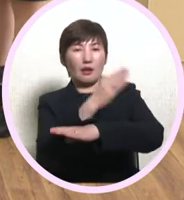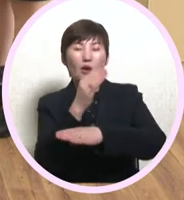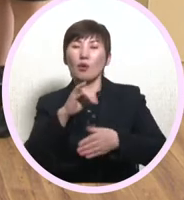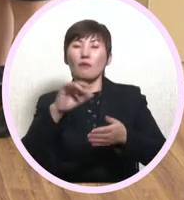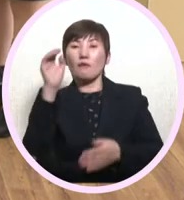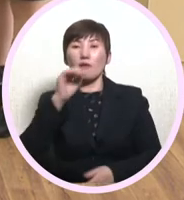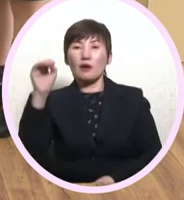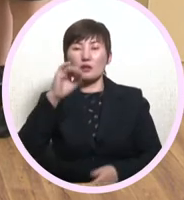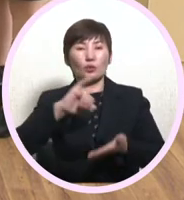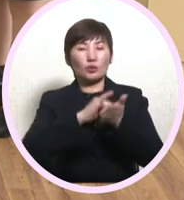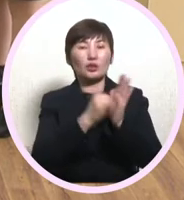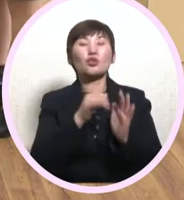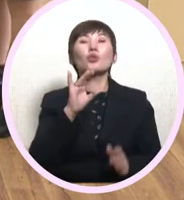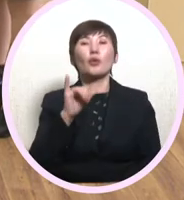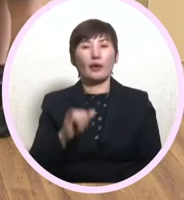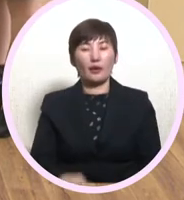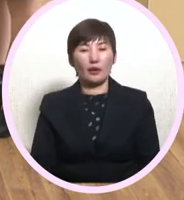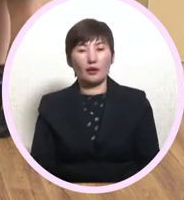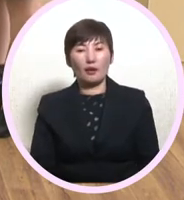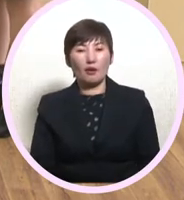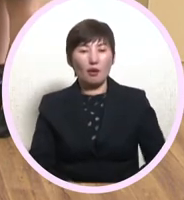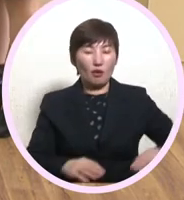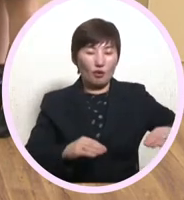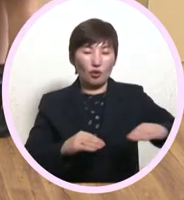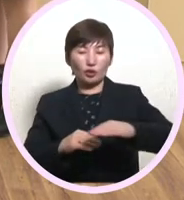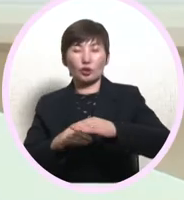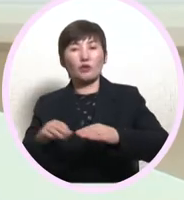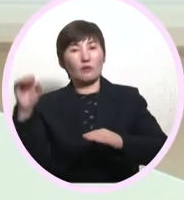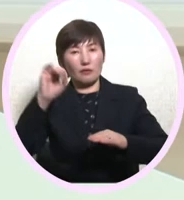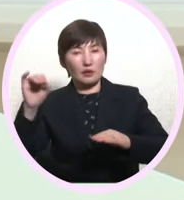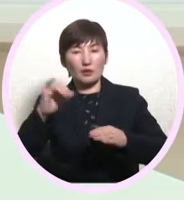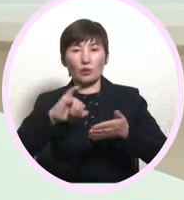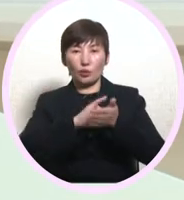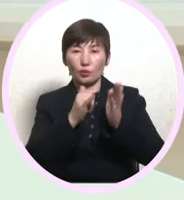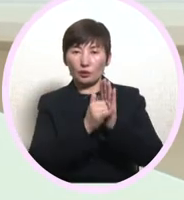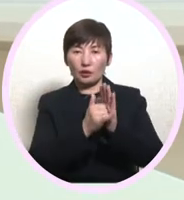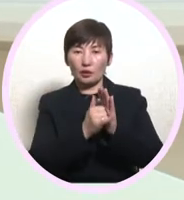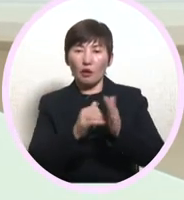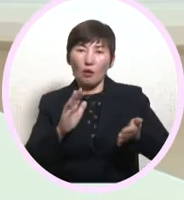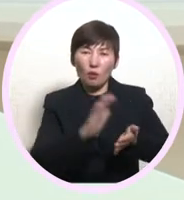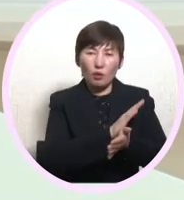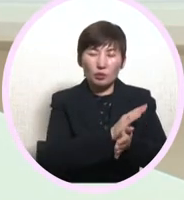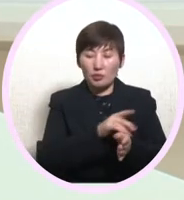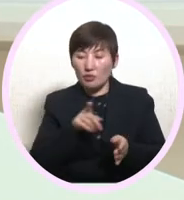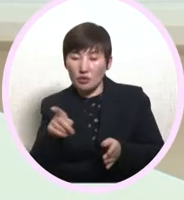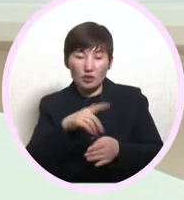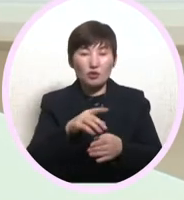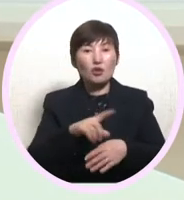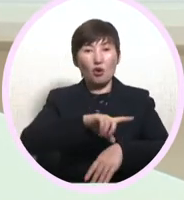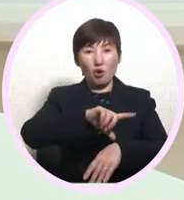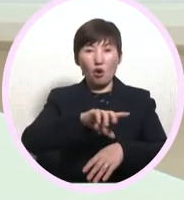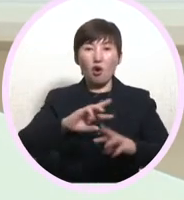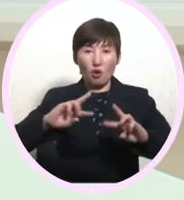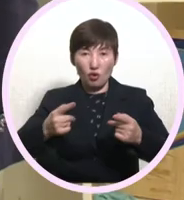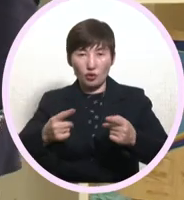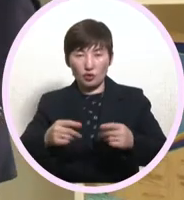өглөө. За хөдөлгөөний физик утга гэдэг маань энэ хурдны хэмжээ болон чиглэл нь ерөөс өөрчлөгдөх байвал үүнийг физикт жигд